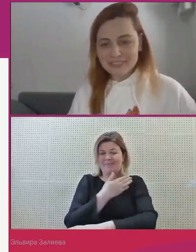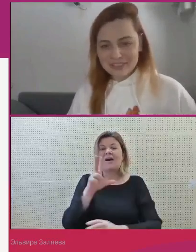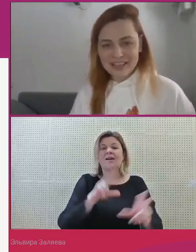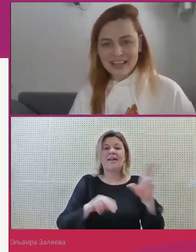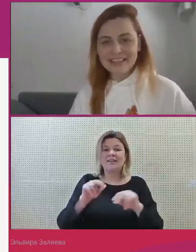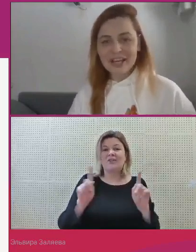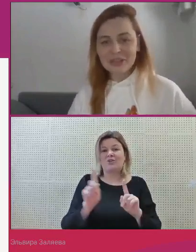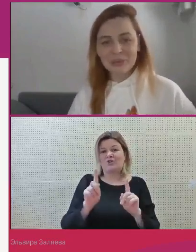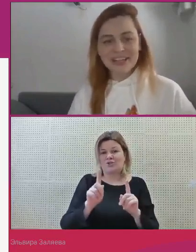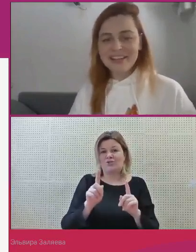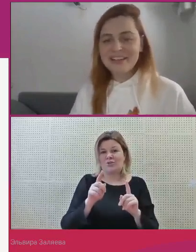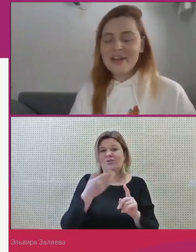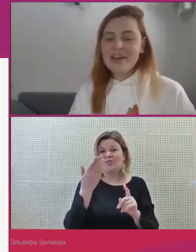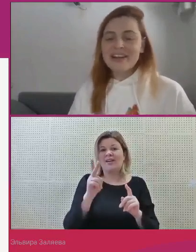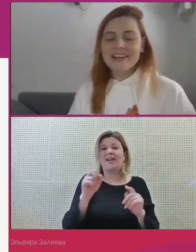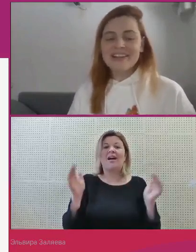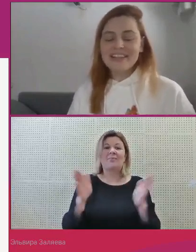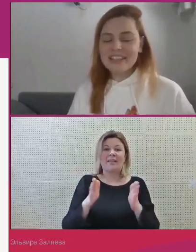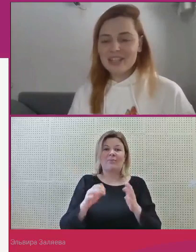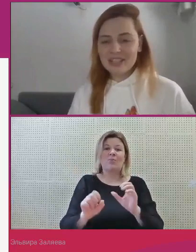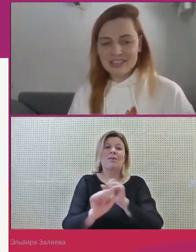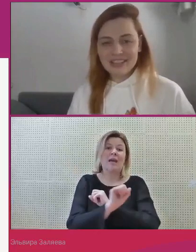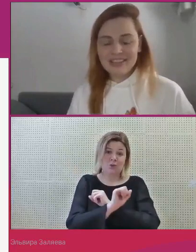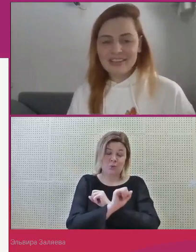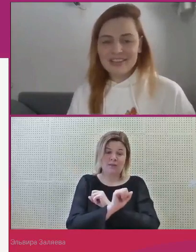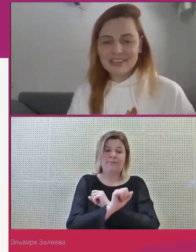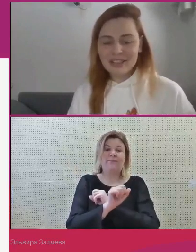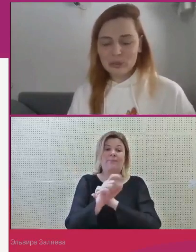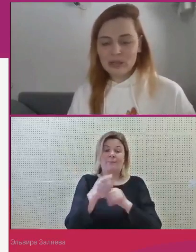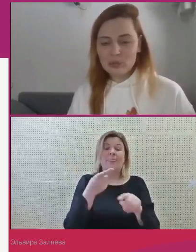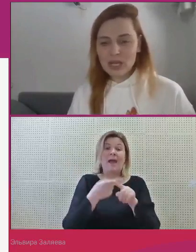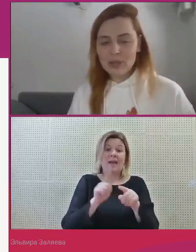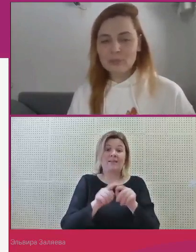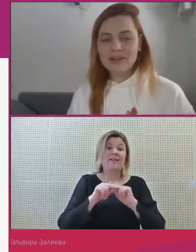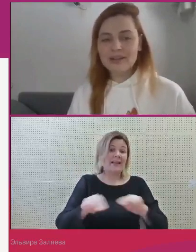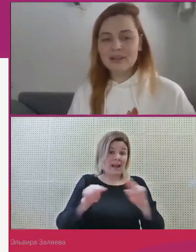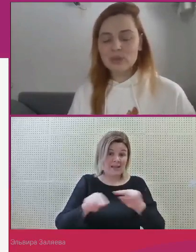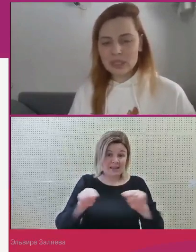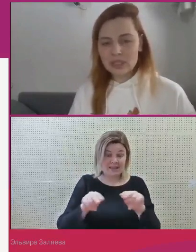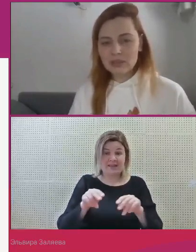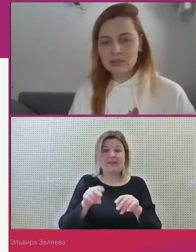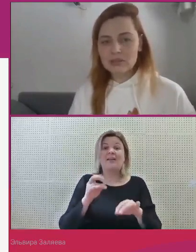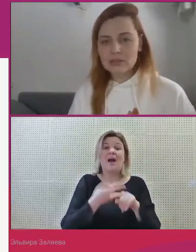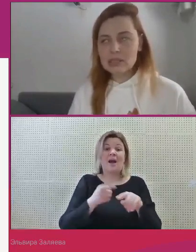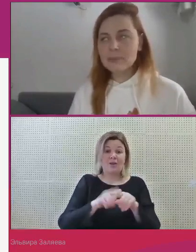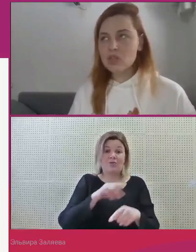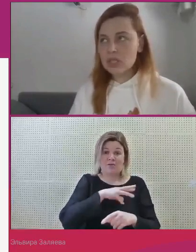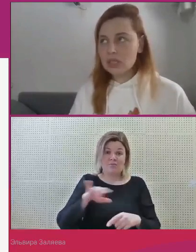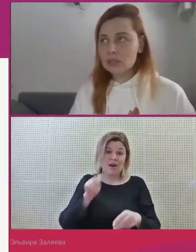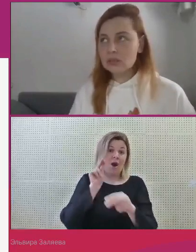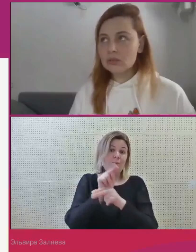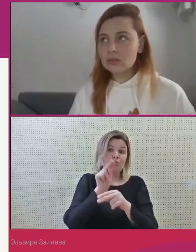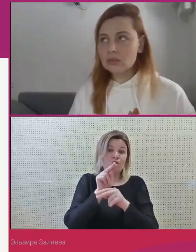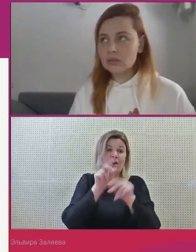минимум отдохнули. Это тренинги, на которых обучаем людей